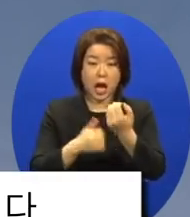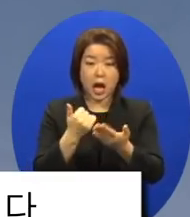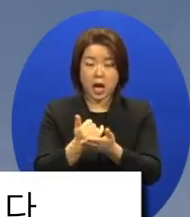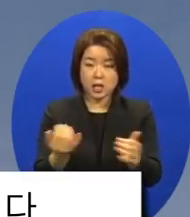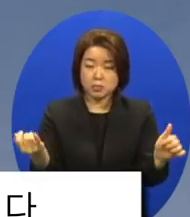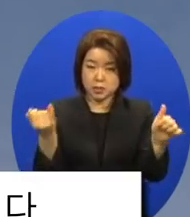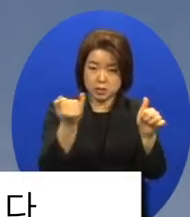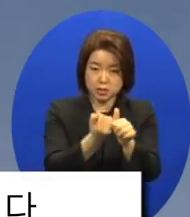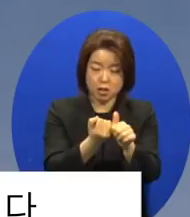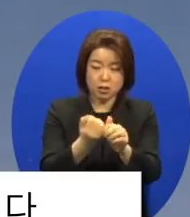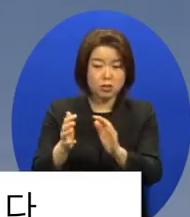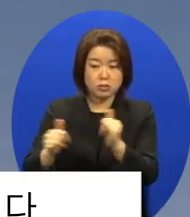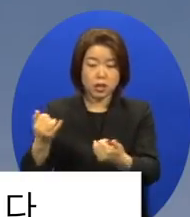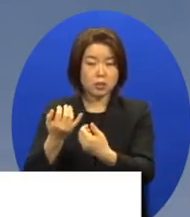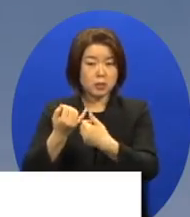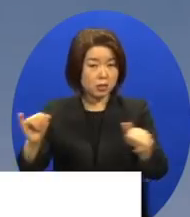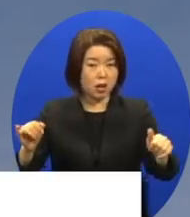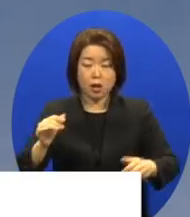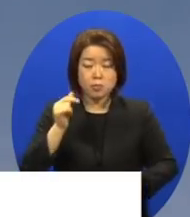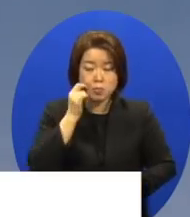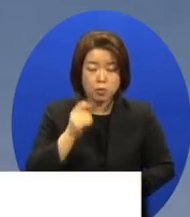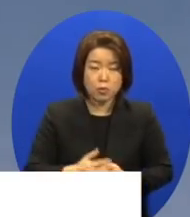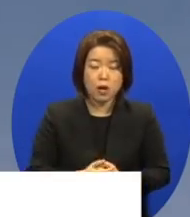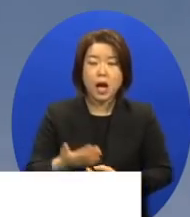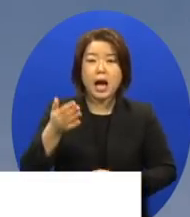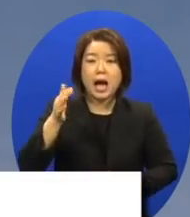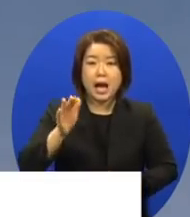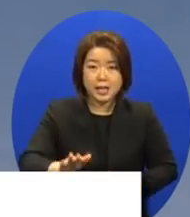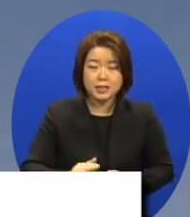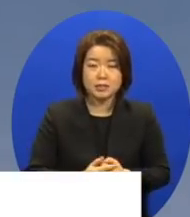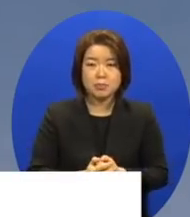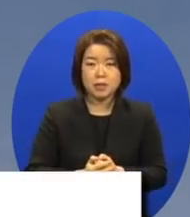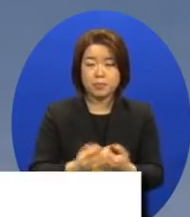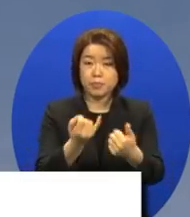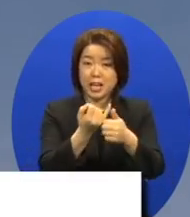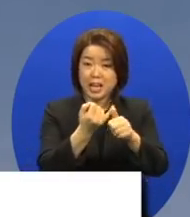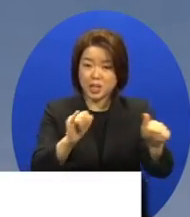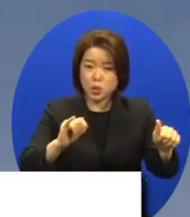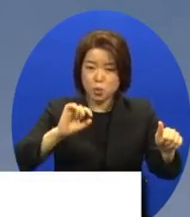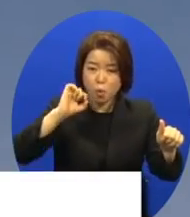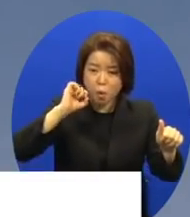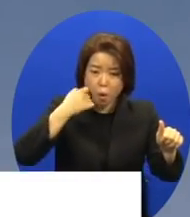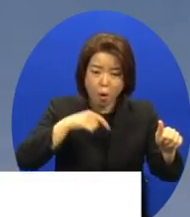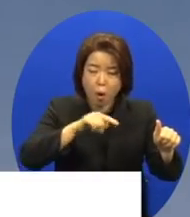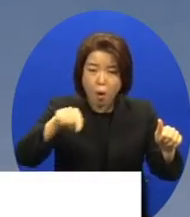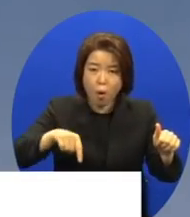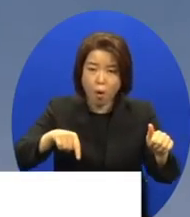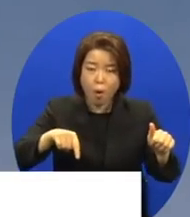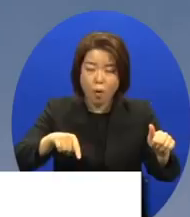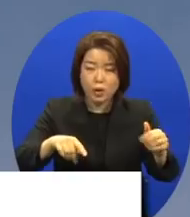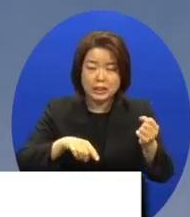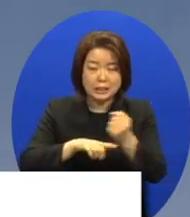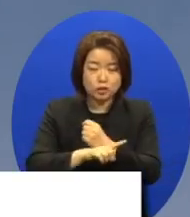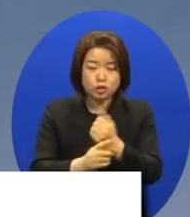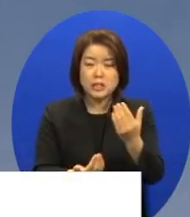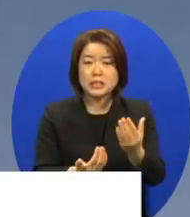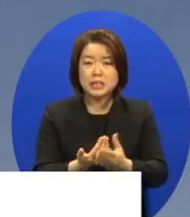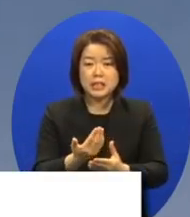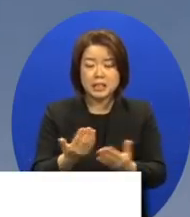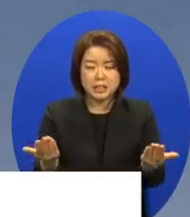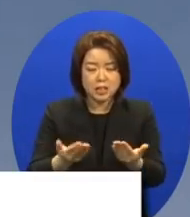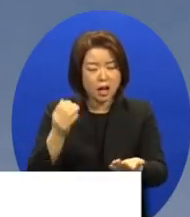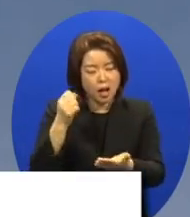나누지 못할 것입니다 그러나 이 원할 수밖에 없는 사정이 생기는 것도 또 참 안타까운